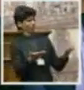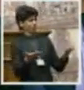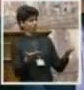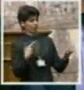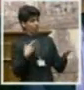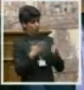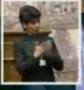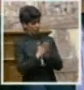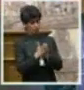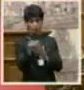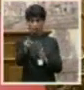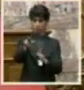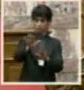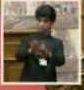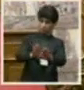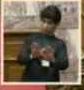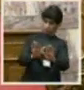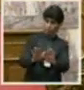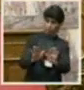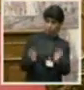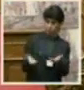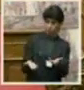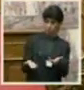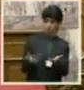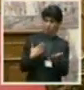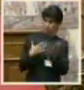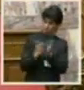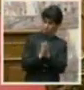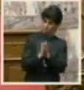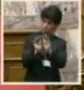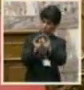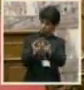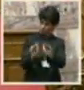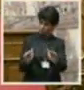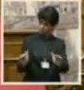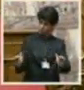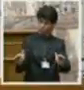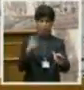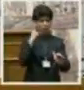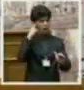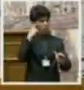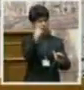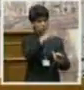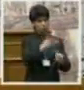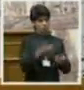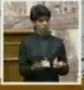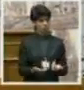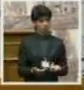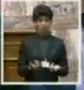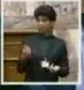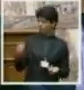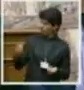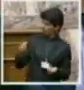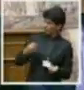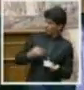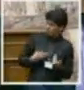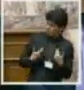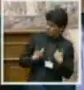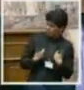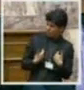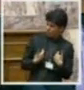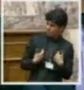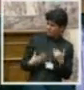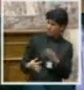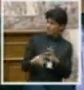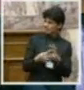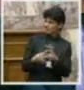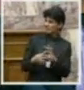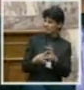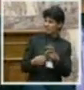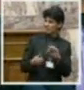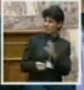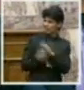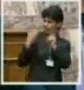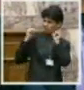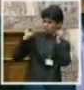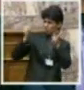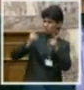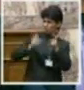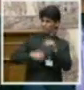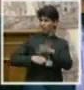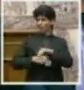κύριοι συνάδελφοι. Σας παρακαλώ. Λέει την άποψή του κύριο Τσίπρα. Πείτε εμάς ότι είμαστε συνεταίροι της δεξιάς.